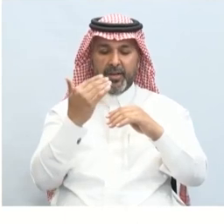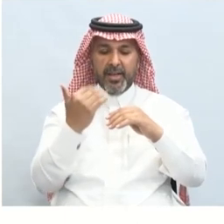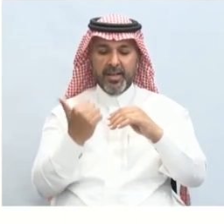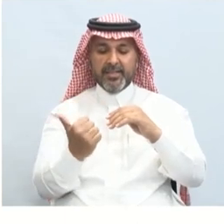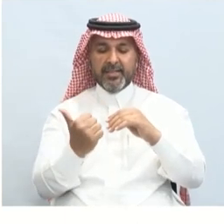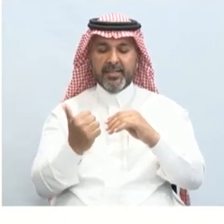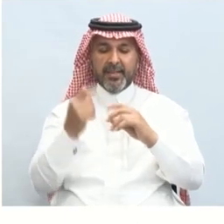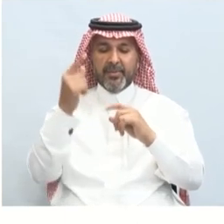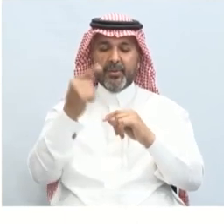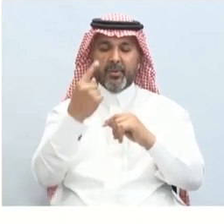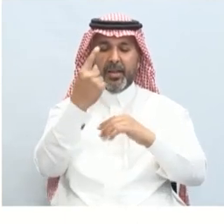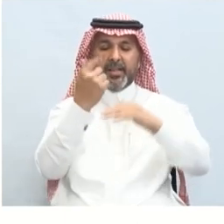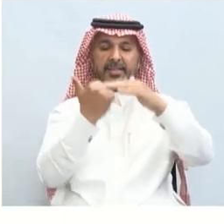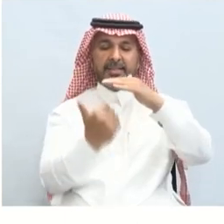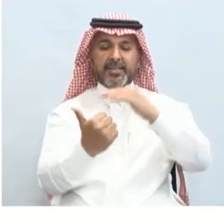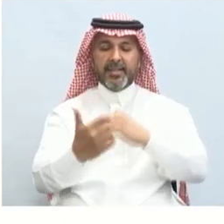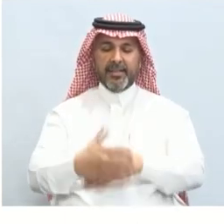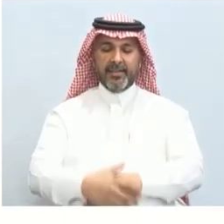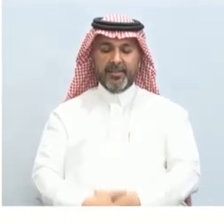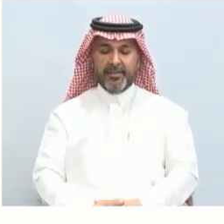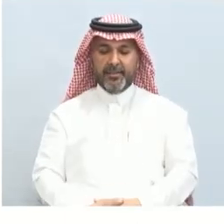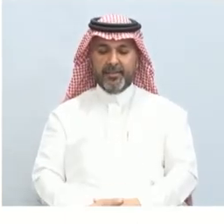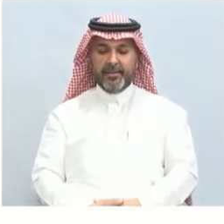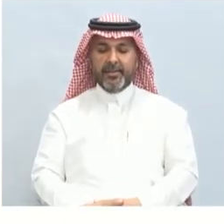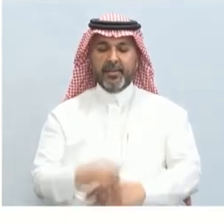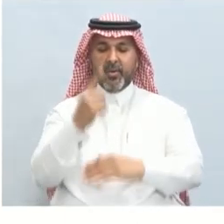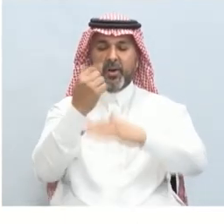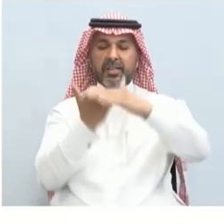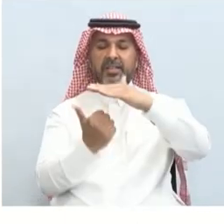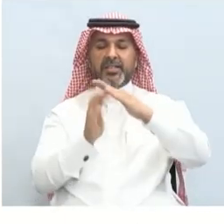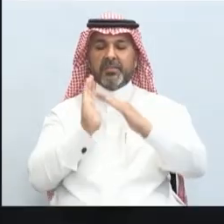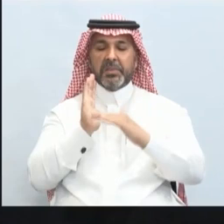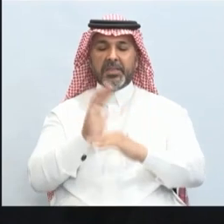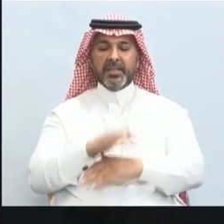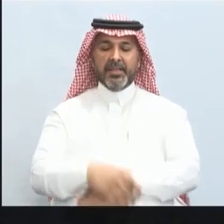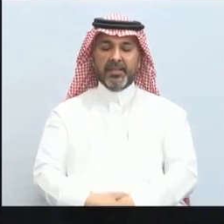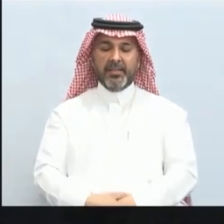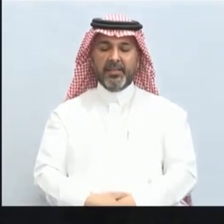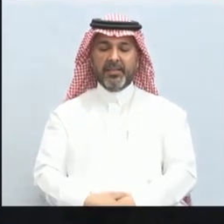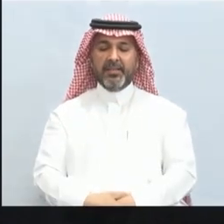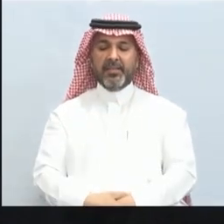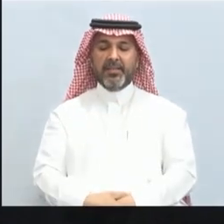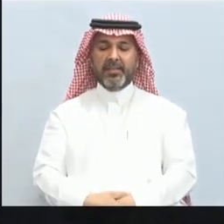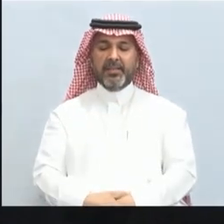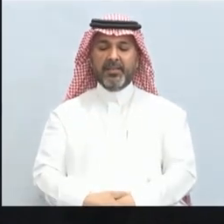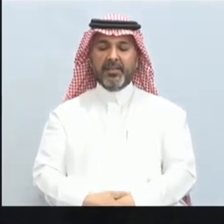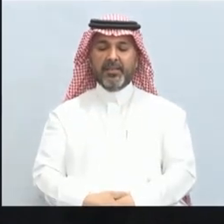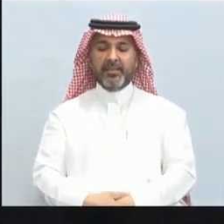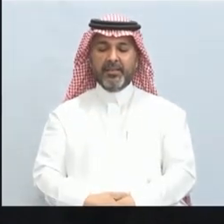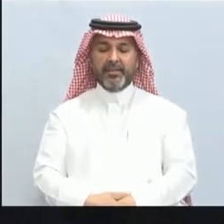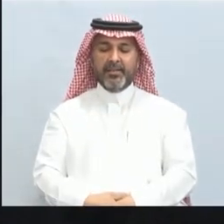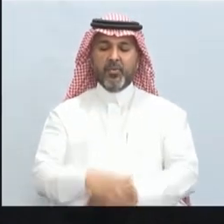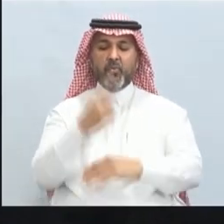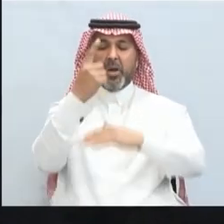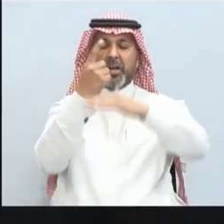فكتوريا اللي هي تعطيك واحد على س فبالتالي احنا نقول ان احتمال ان يكون عنصر اثنين في مكان السهم هو واحد من اصل سته